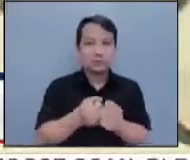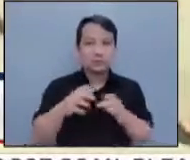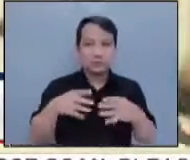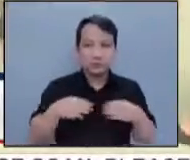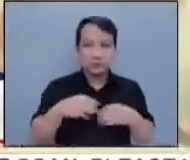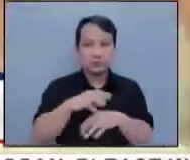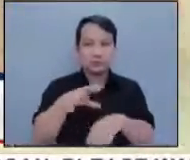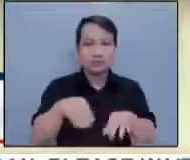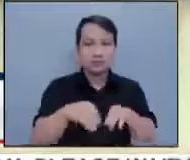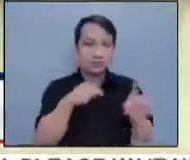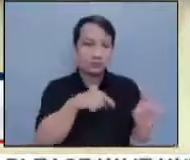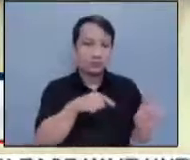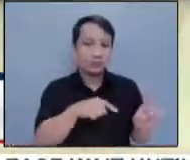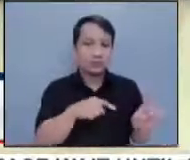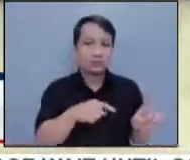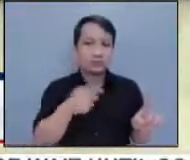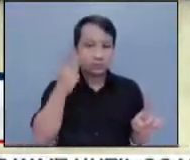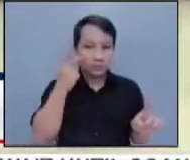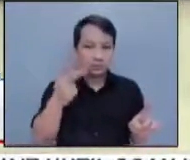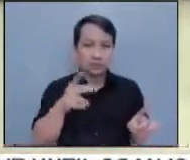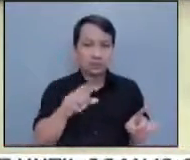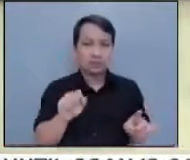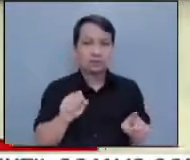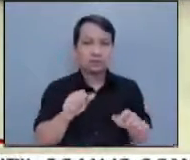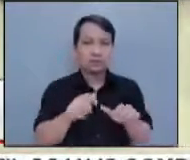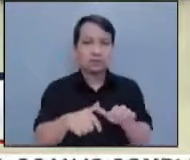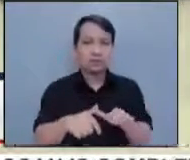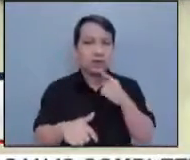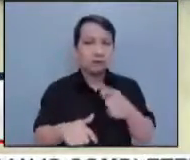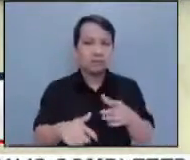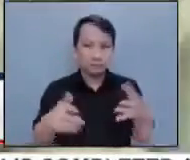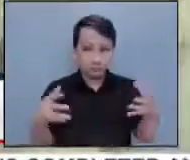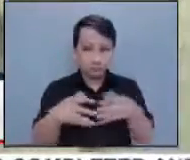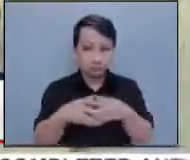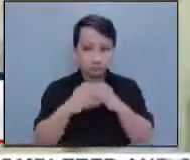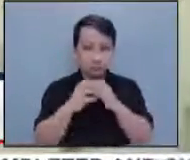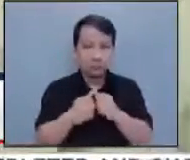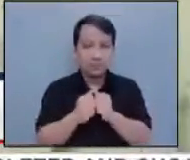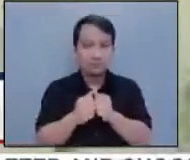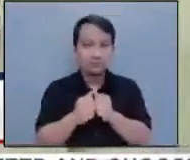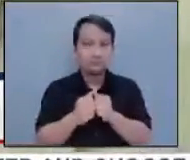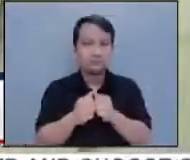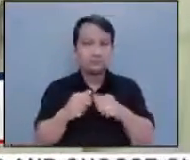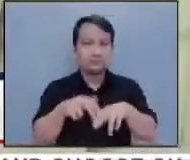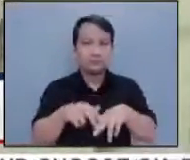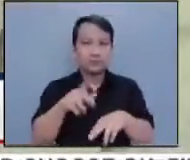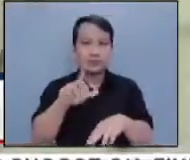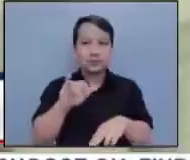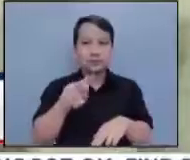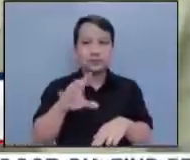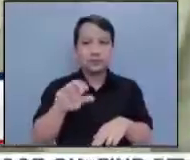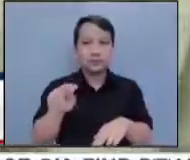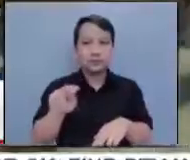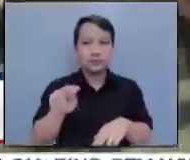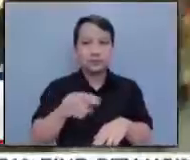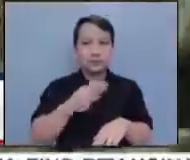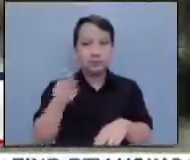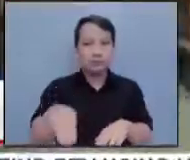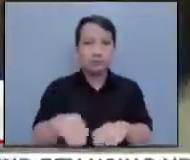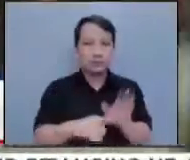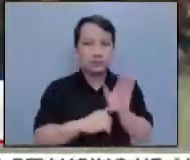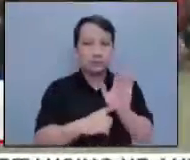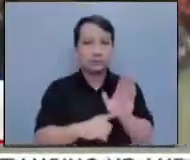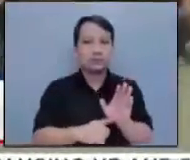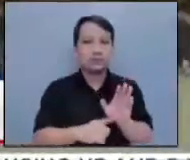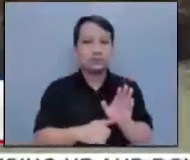po sa sitwasyon ni Kevin. Nagsama-sama ang ilang skateboarding enthusiasts sa Liwasang Bonifacio, Maynila para ipagdiwang ang